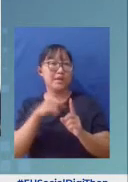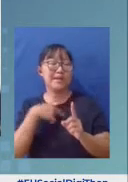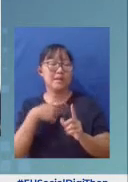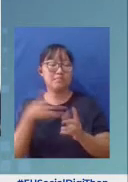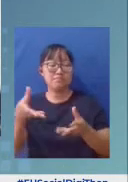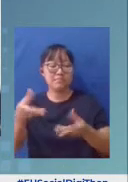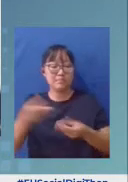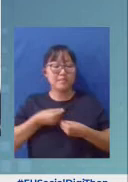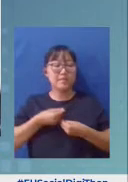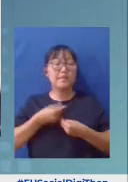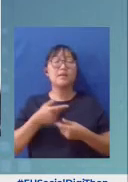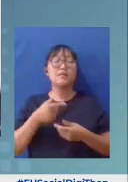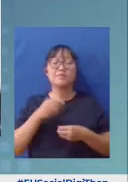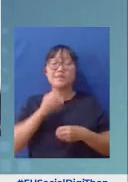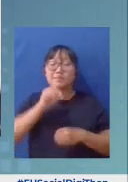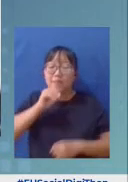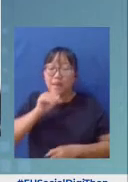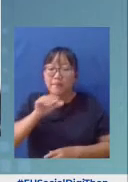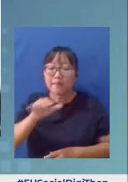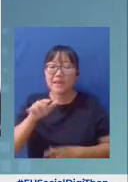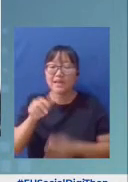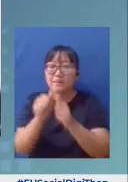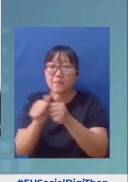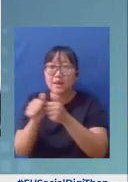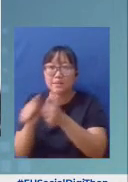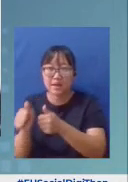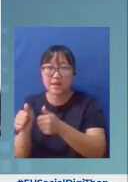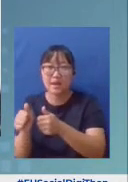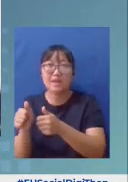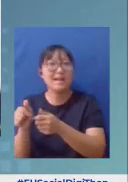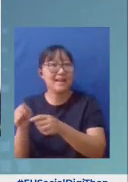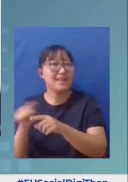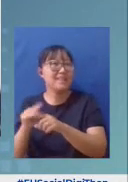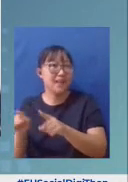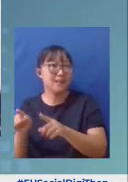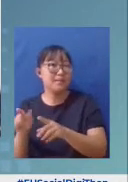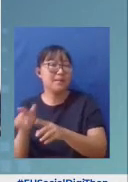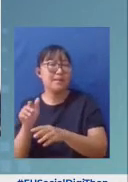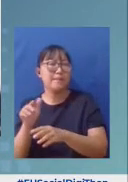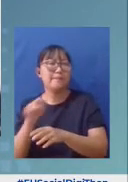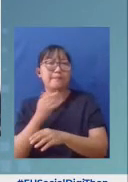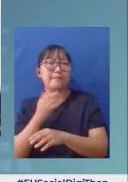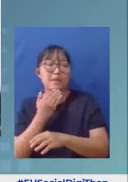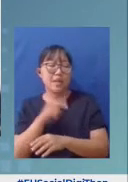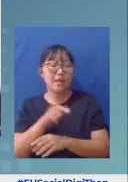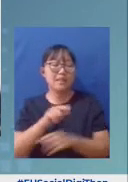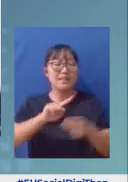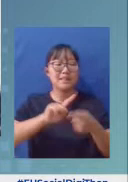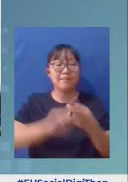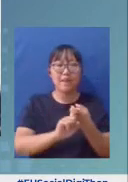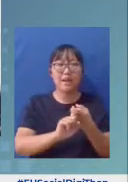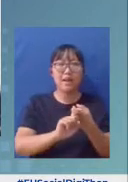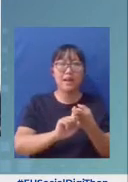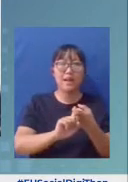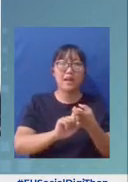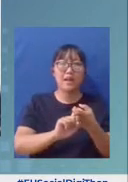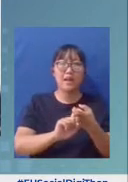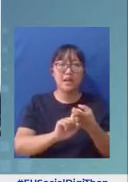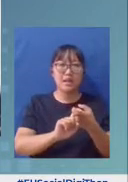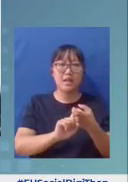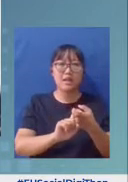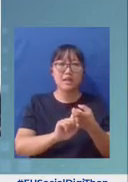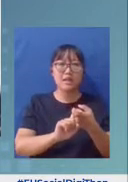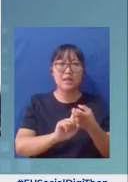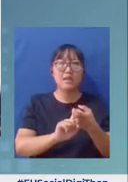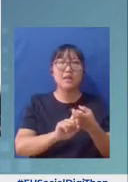medsos. Namun di sisi lain, teman yang mendukung korban bullying nih ya, justru jika bersikap menolong justru mengalami